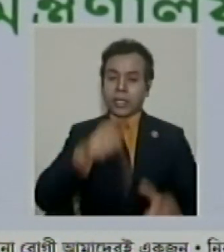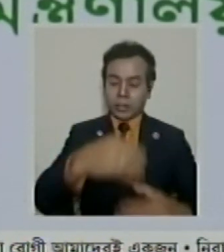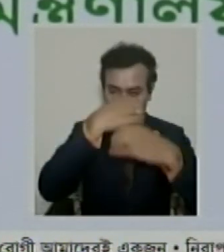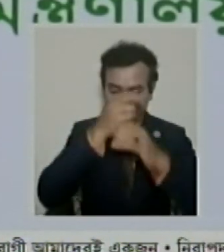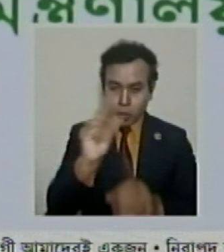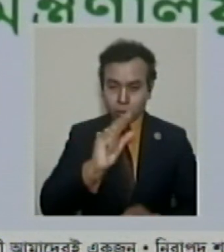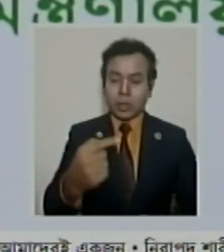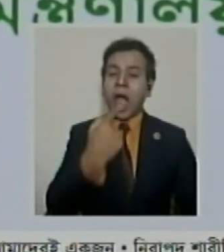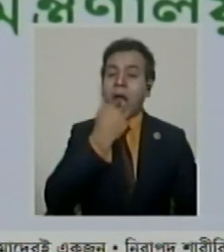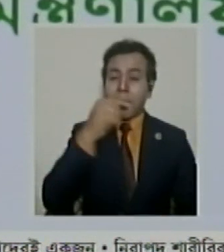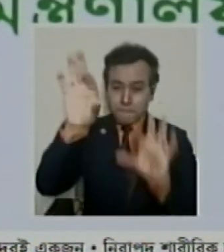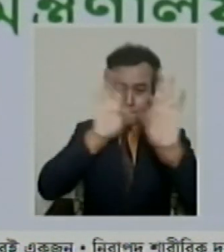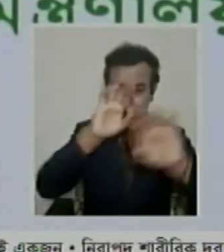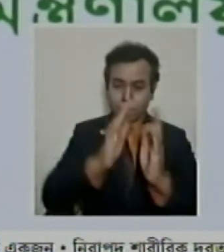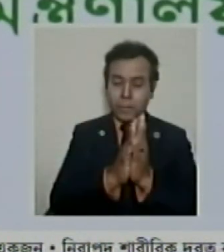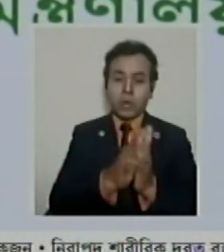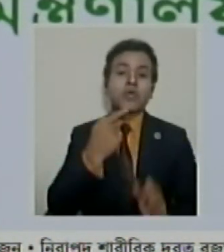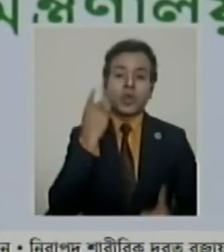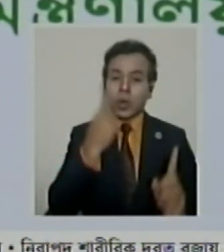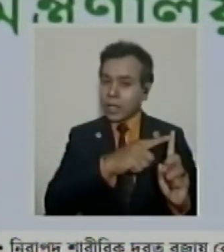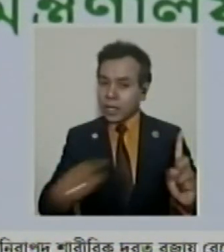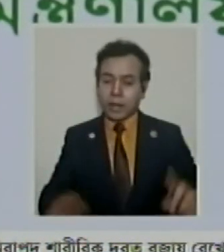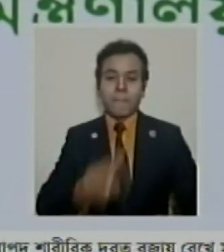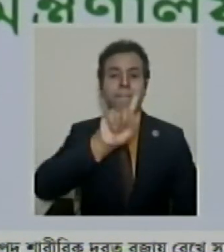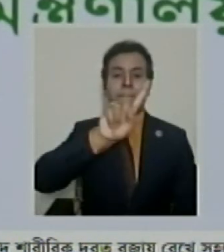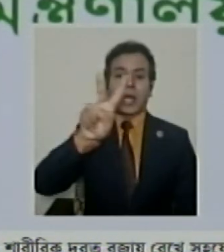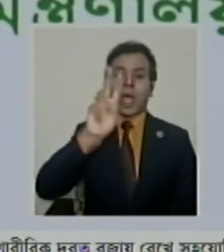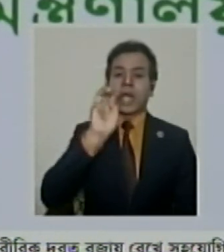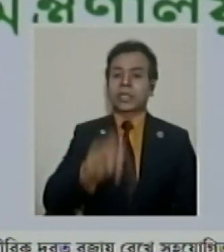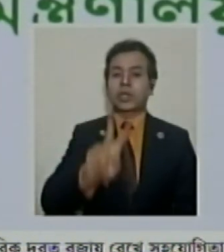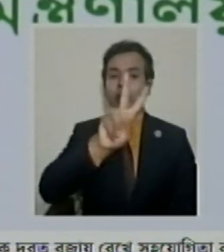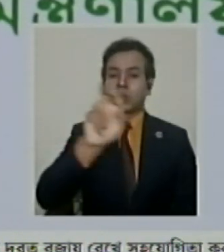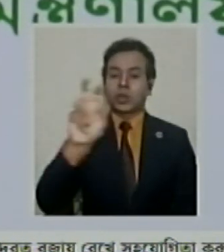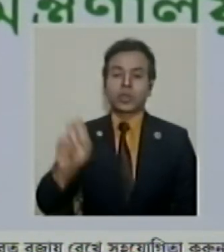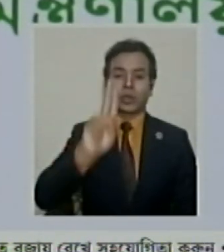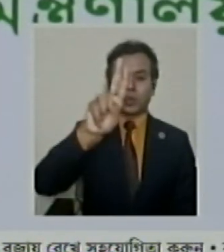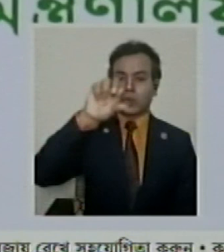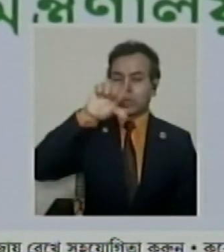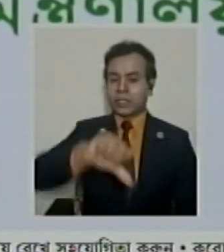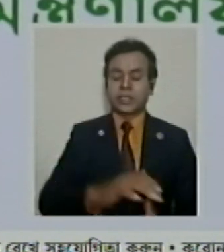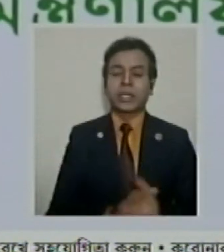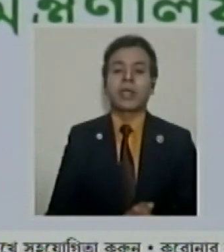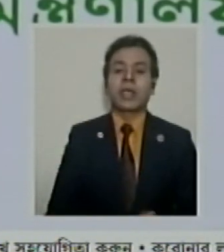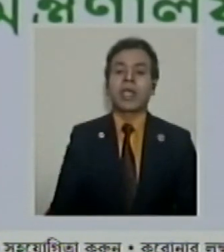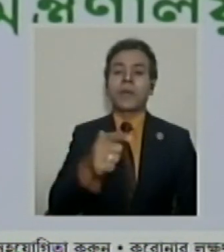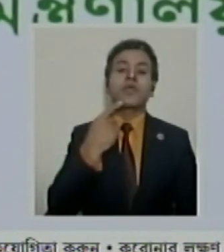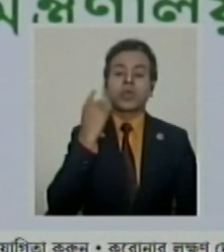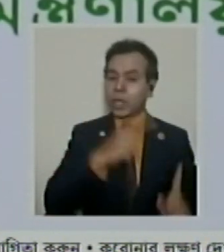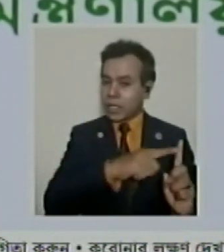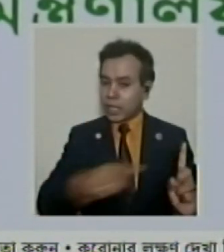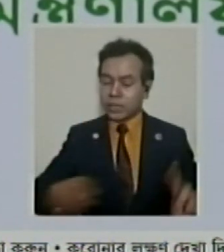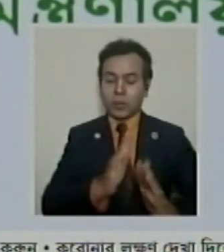DNA সলিউশন লিমিটেড ঢাকা। 52টি পরীক্ষাগারে নমুনা সংগৃহীত হয়েছে 24 ঘন্টায়